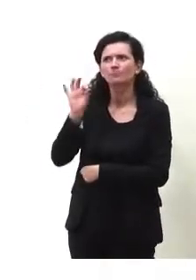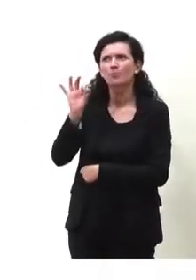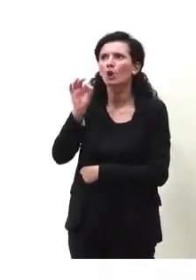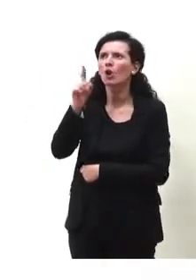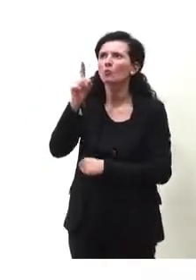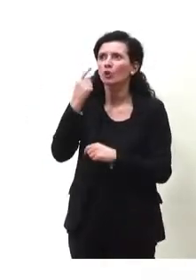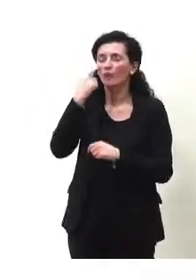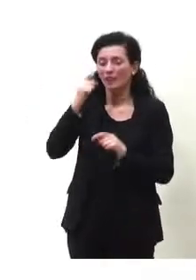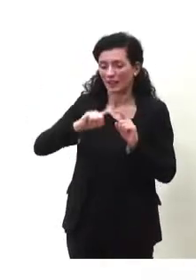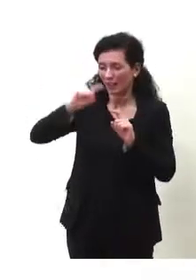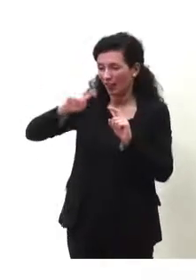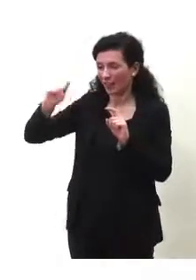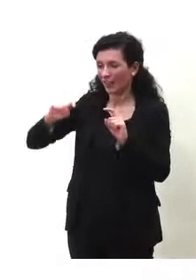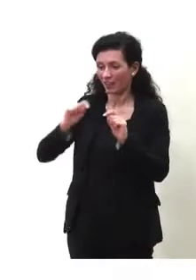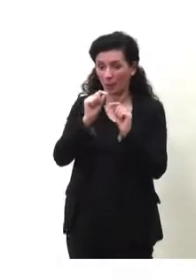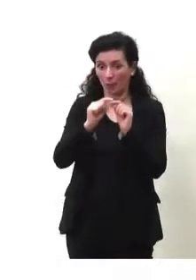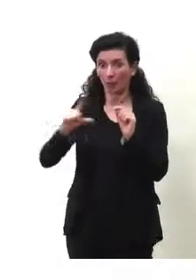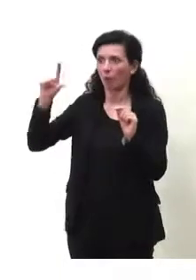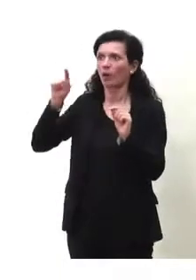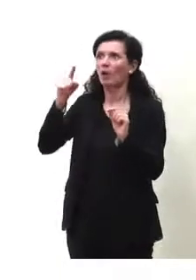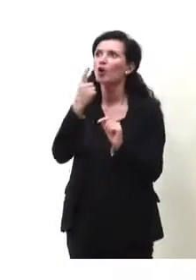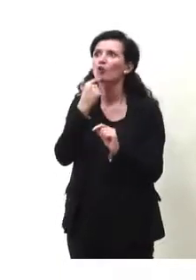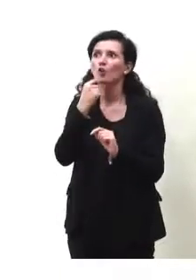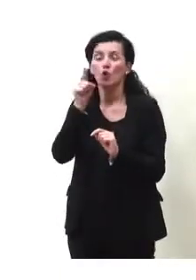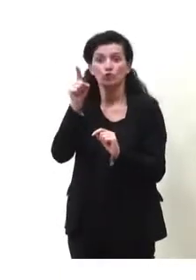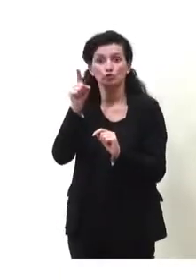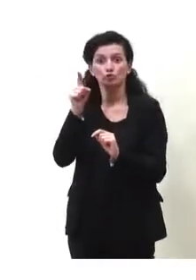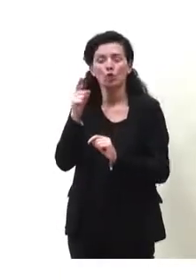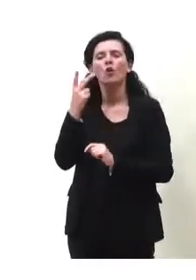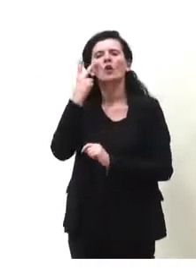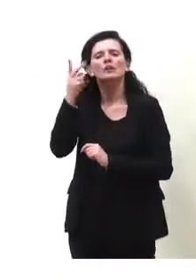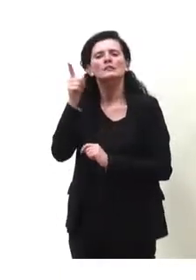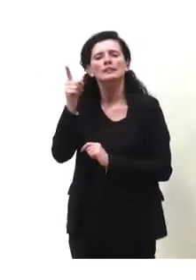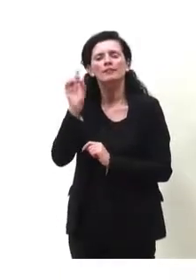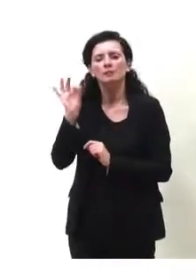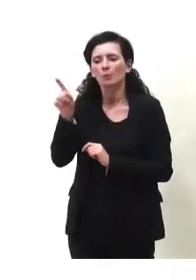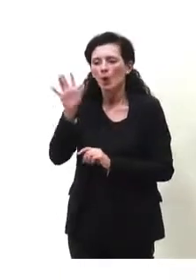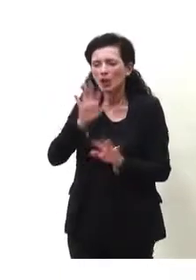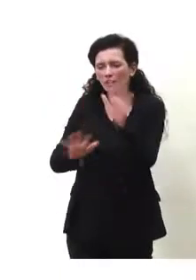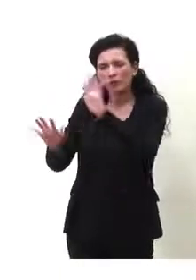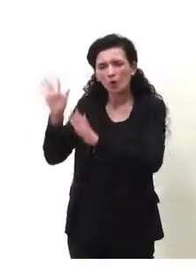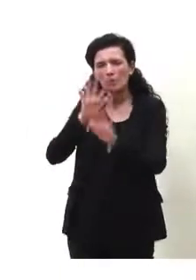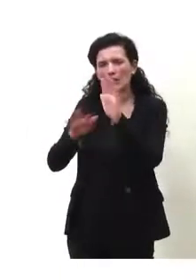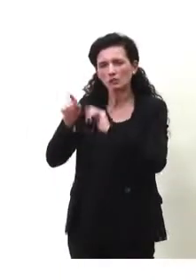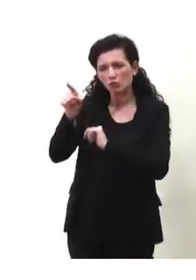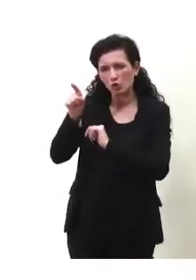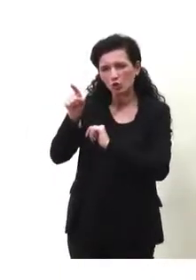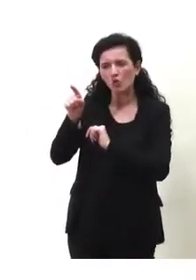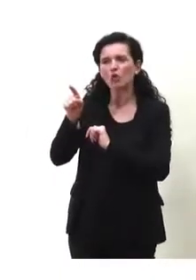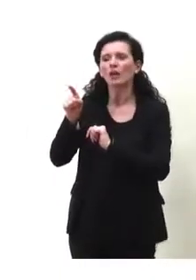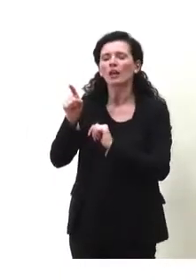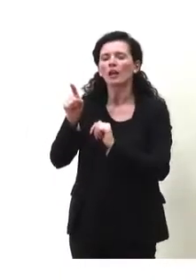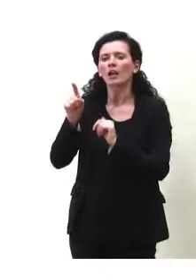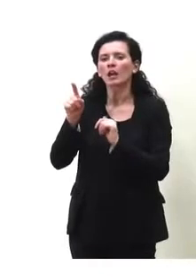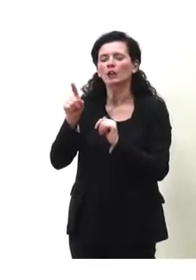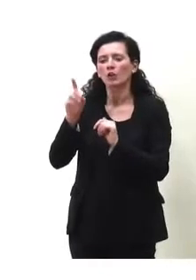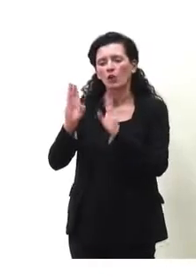i casi sintomatici per data di inizio sintomi, loro hanno questa informazione per circa il